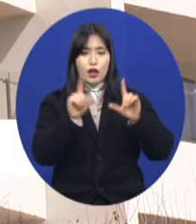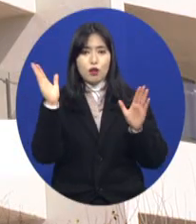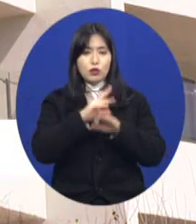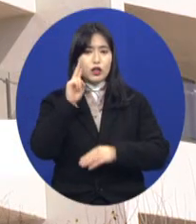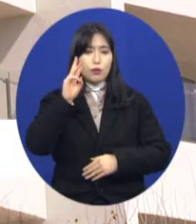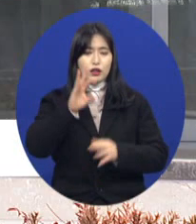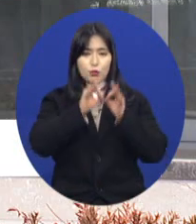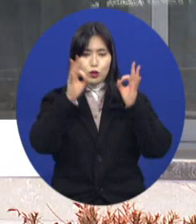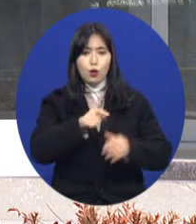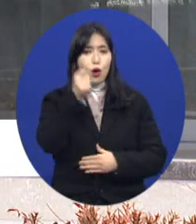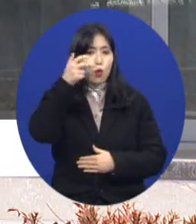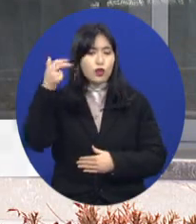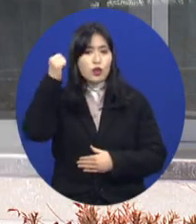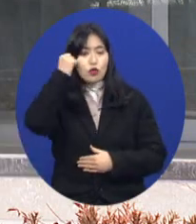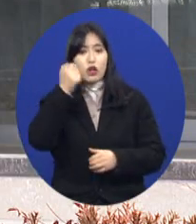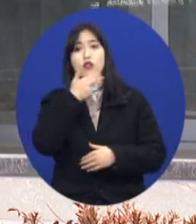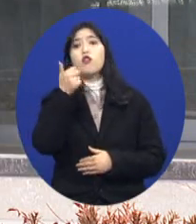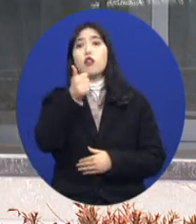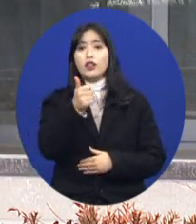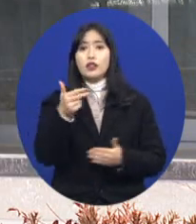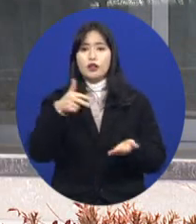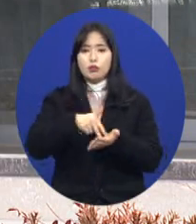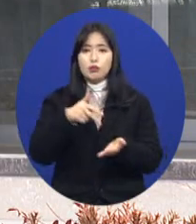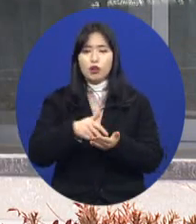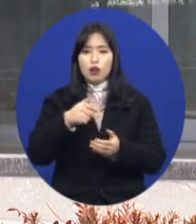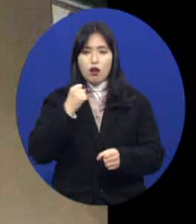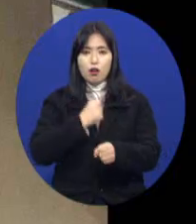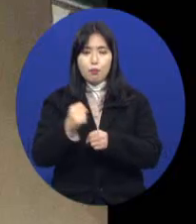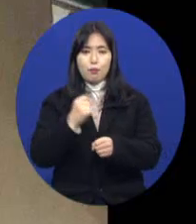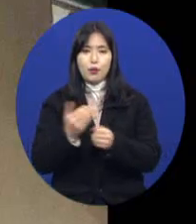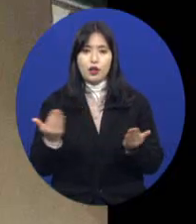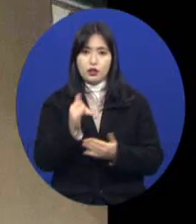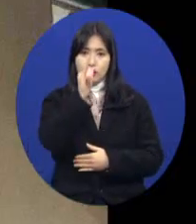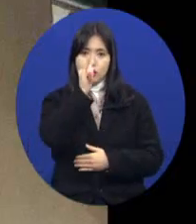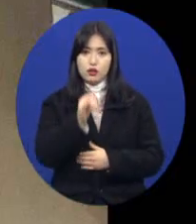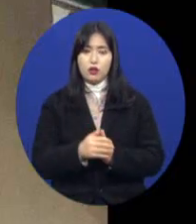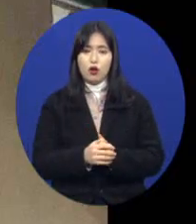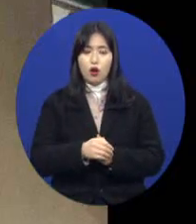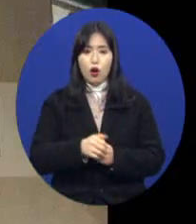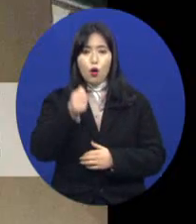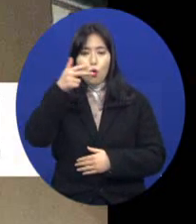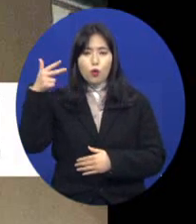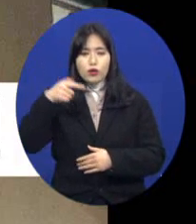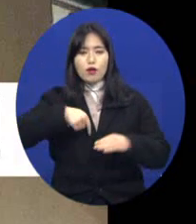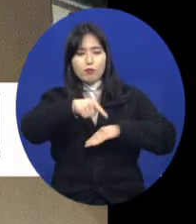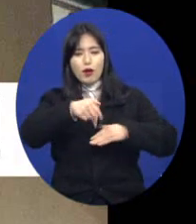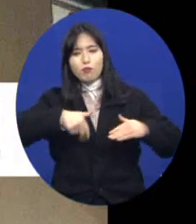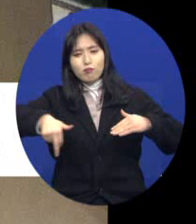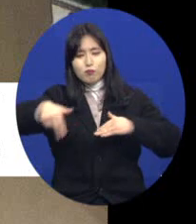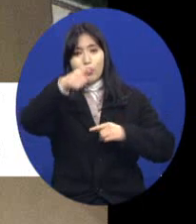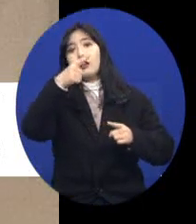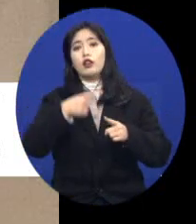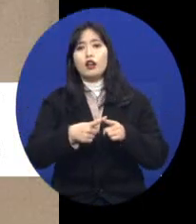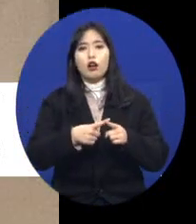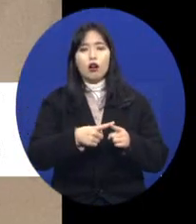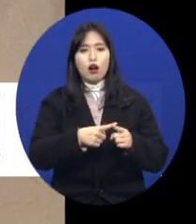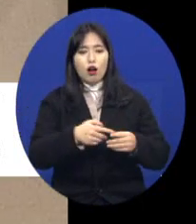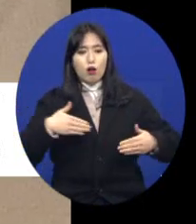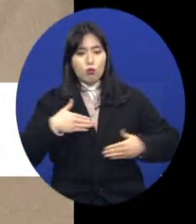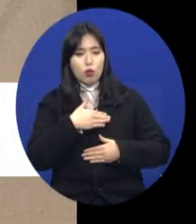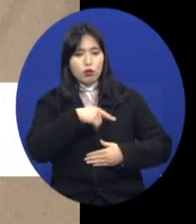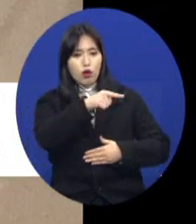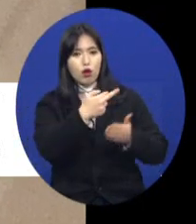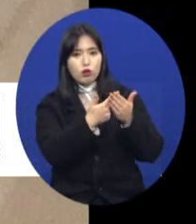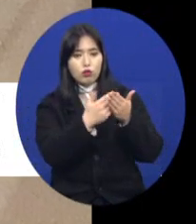호텔을 추수 캤던 a 씨는 황당한 일을 겪었습니다 호텔 바깥이 산책하다 여성 사우나 내부가 유리창 안으로